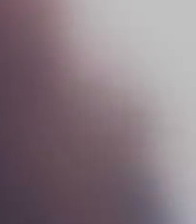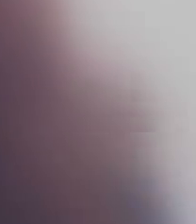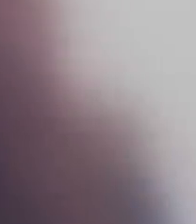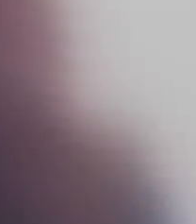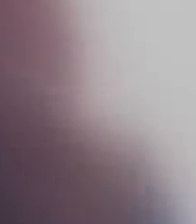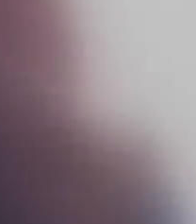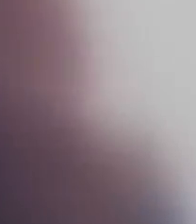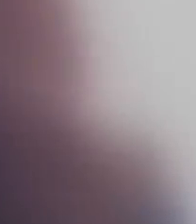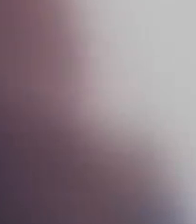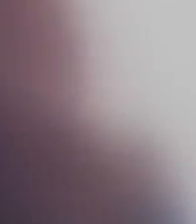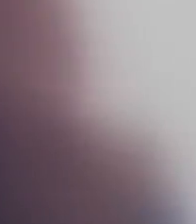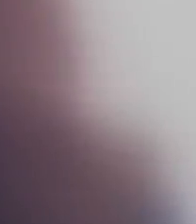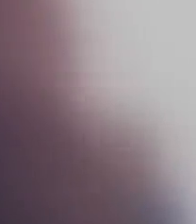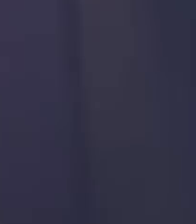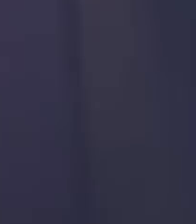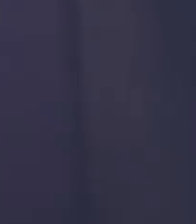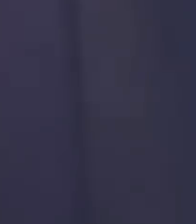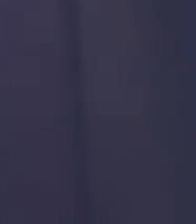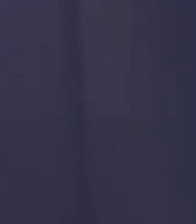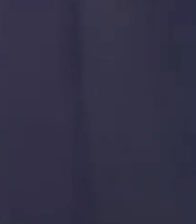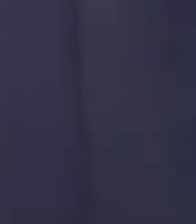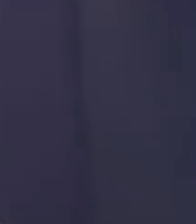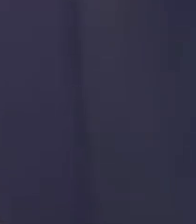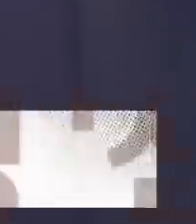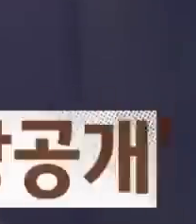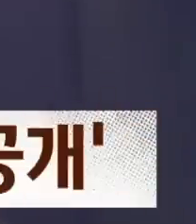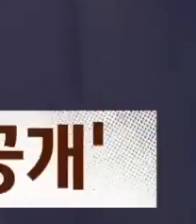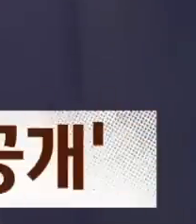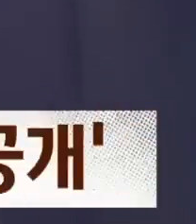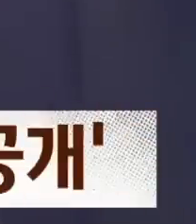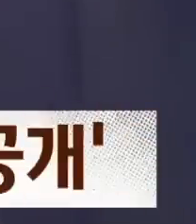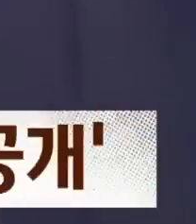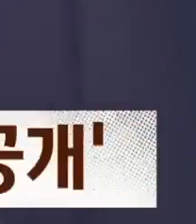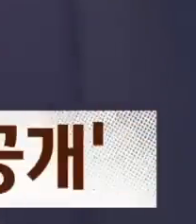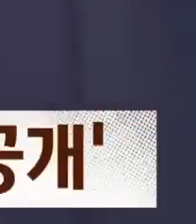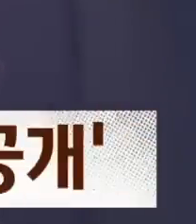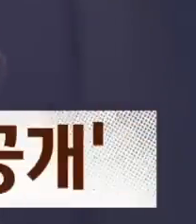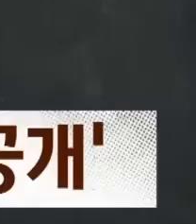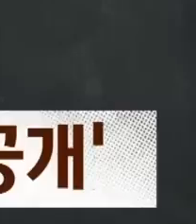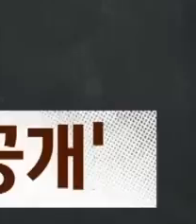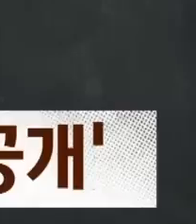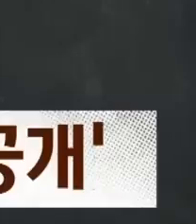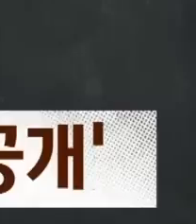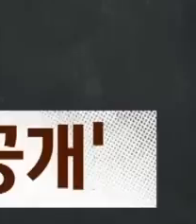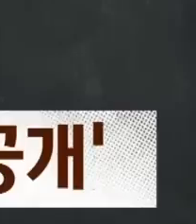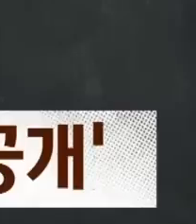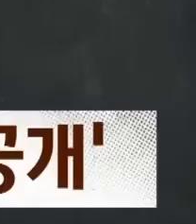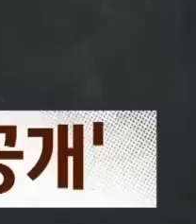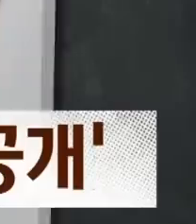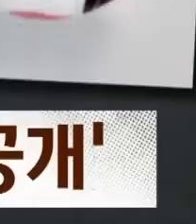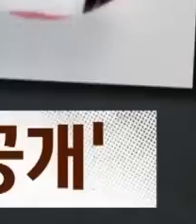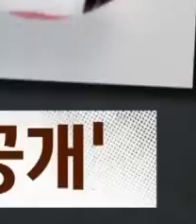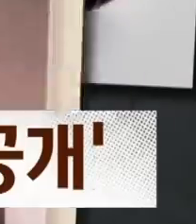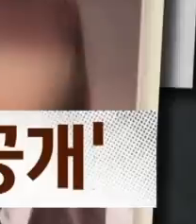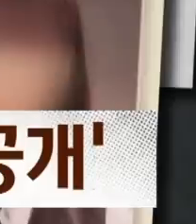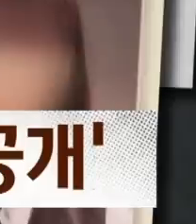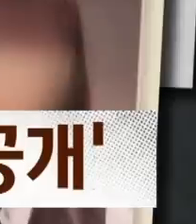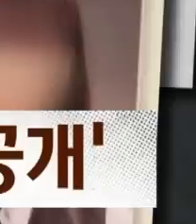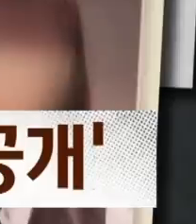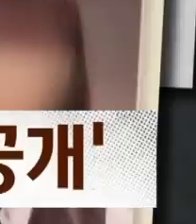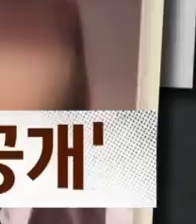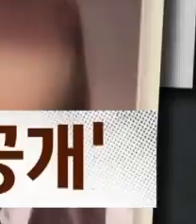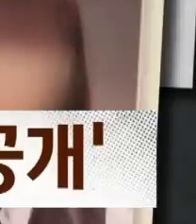오늘의 사건 반장입니다. 12년 동안 학교폭력을 당한 사실을 고백한 표혜림 씨 사건 가해자들의 신상이